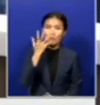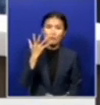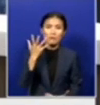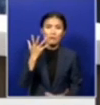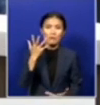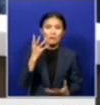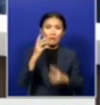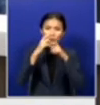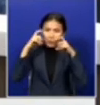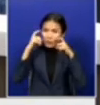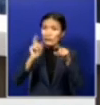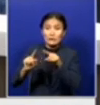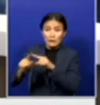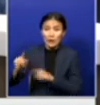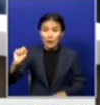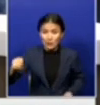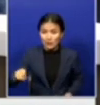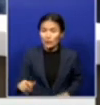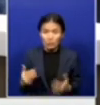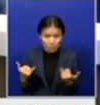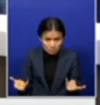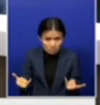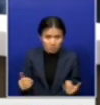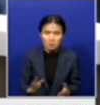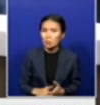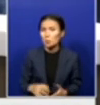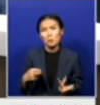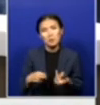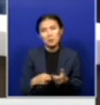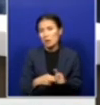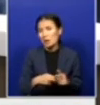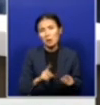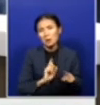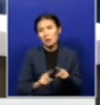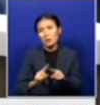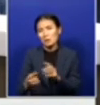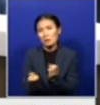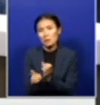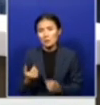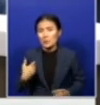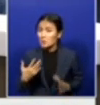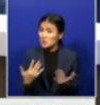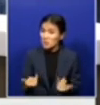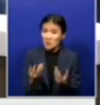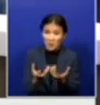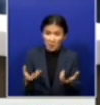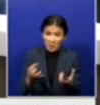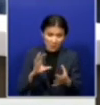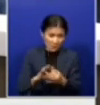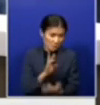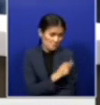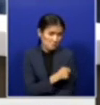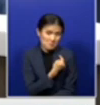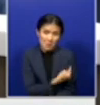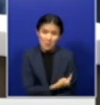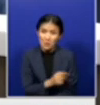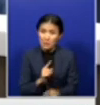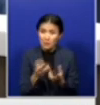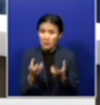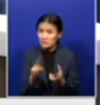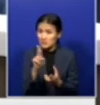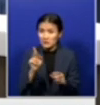ข้อกังขามากอุปกรณ์ทางการแพทย์บางทีก็ขาดแคลนต้องขอบริจาคจากเอกชนมากมาย